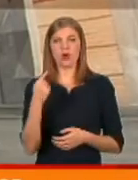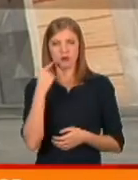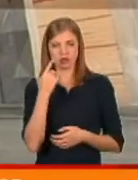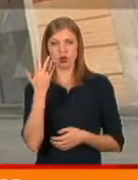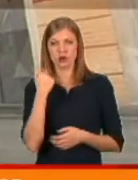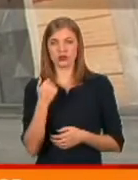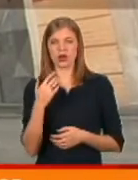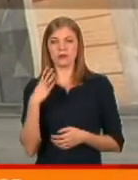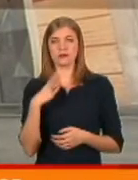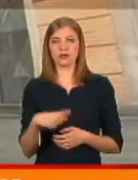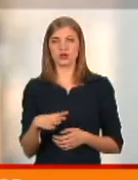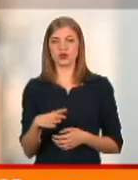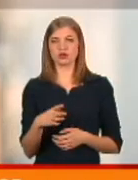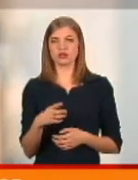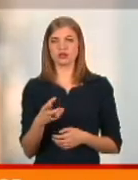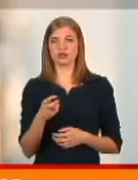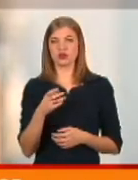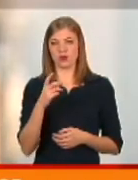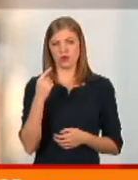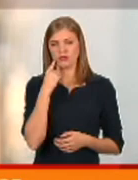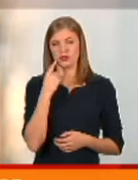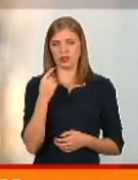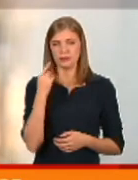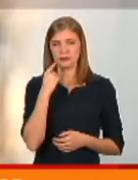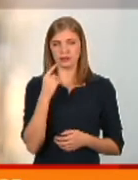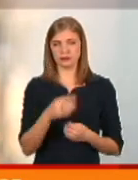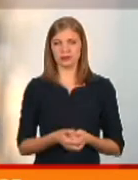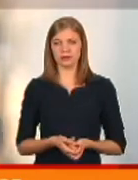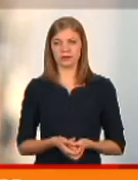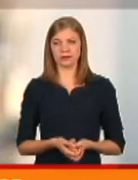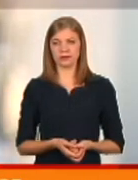коли приходять безпринципні люди? Обідно, дуже обідно.